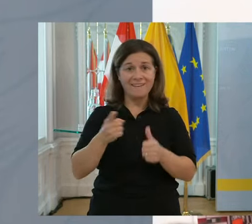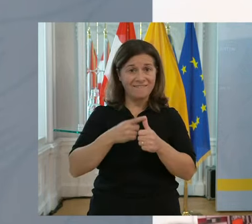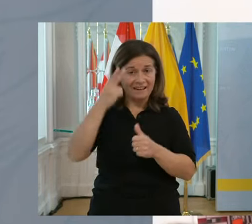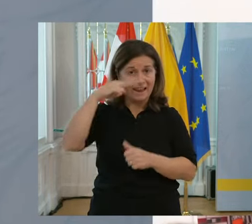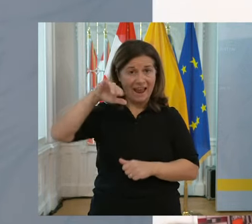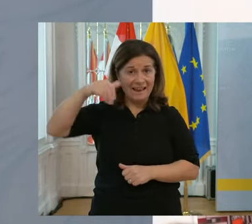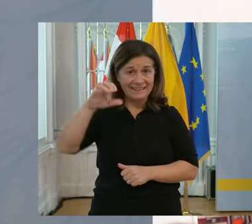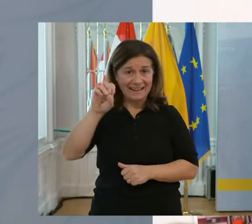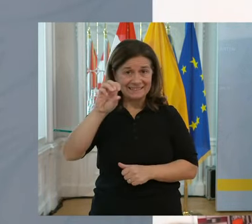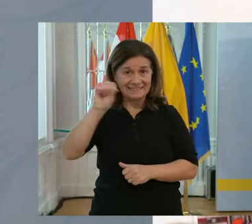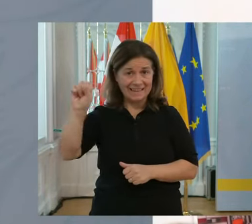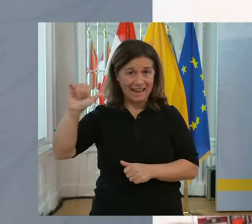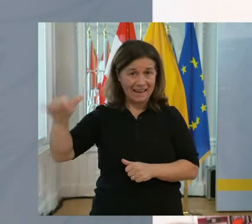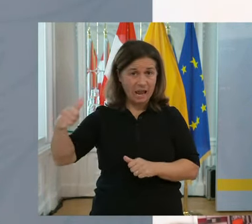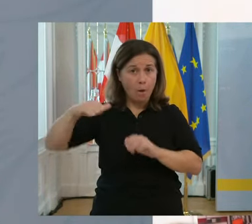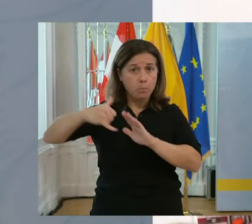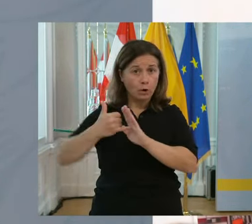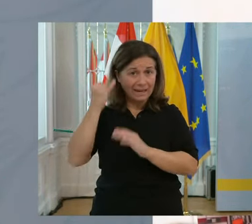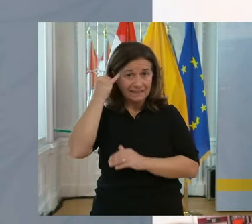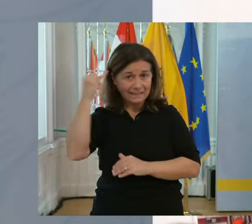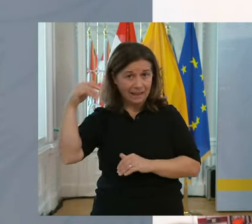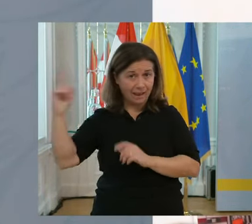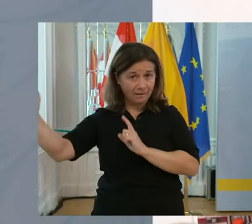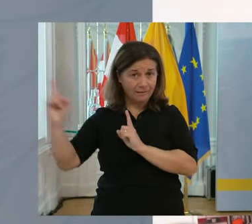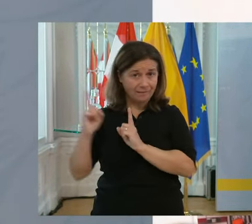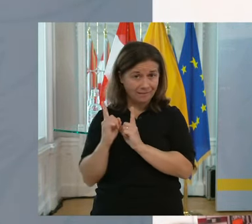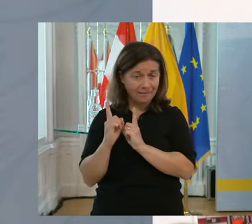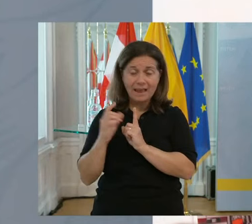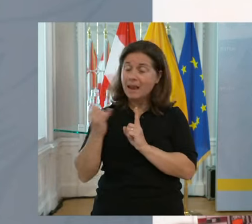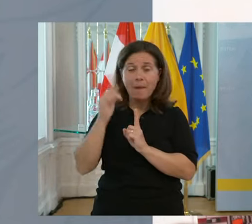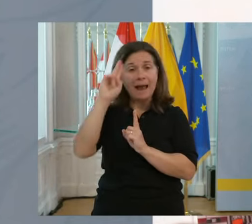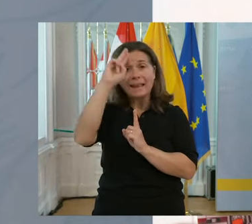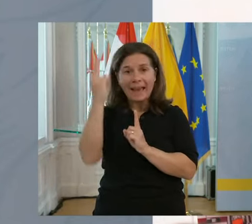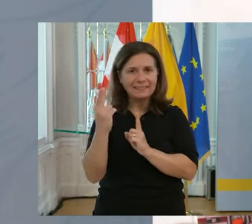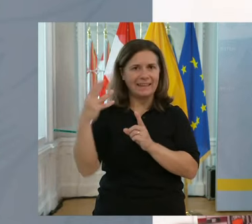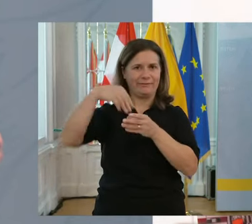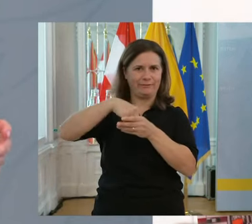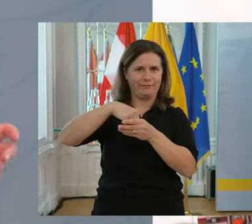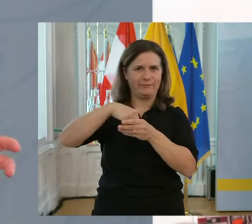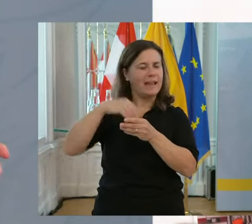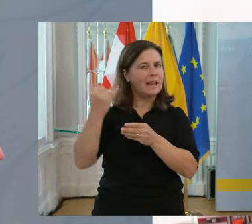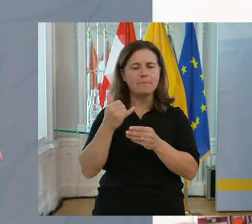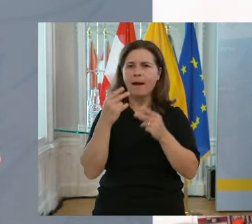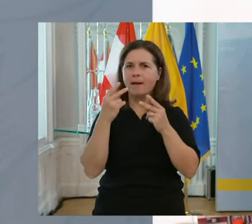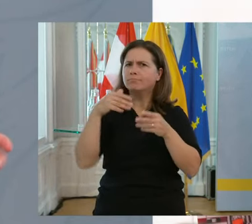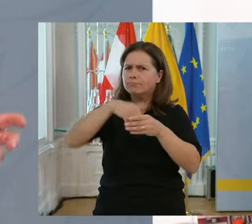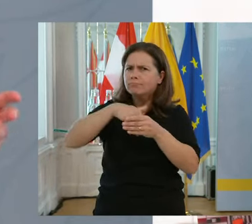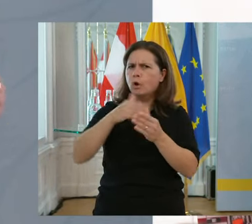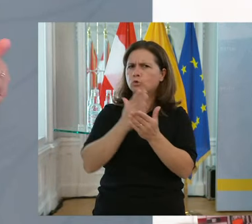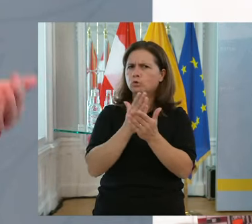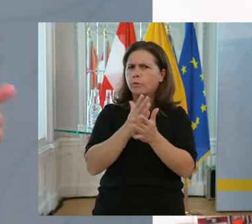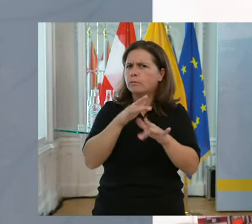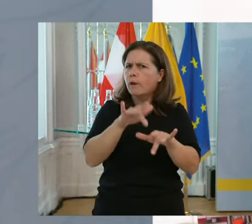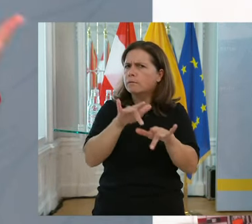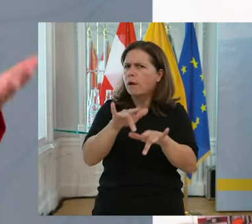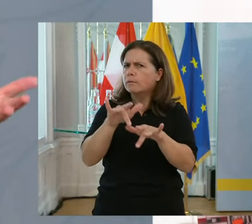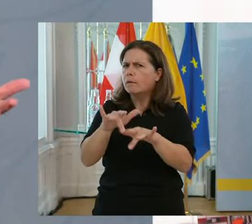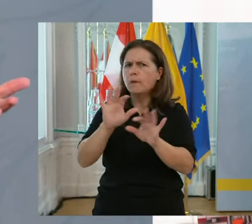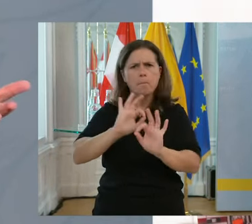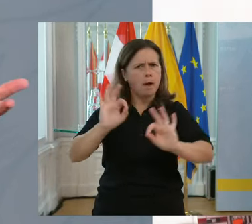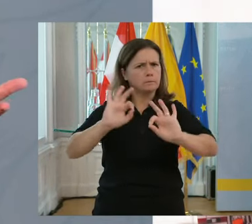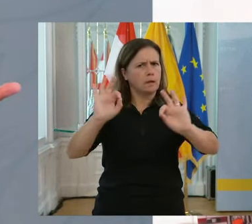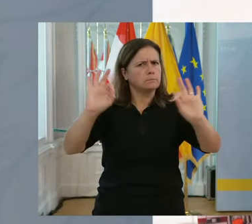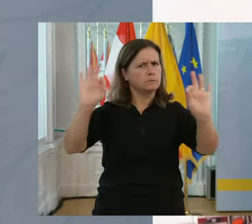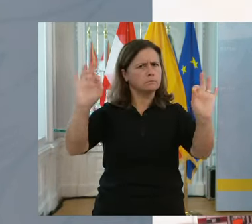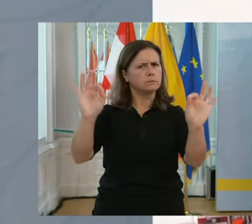Jesse mit einer Projektidee kommt, dann ist die immer sehr kreativ und dann hat sie auch immer Hand und Fuß. Und das ist halt eigentlich